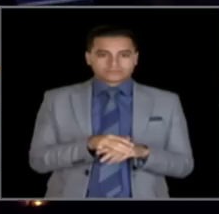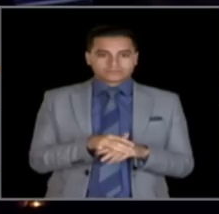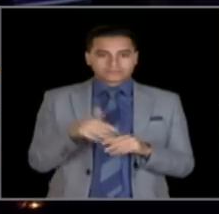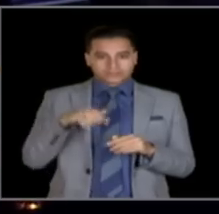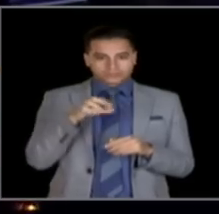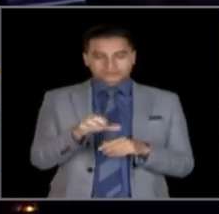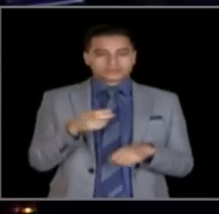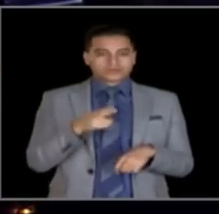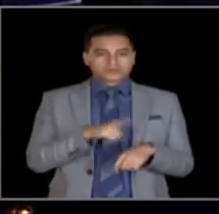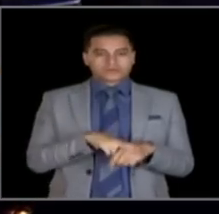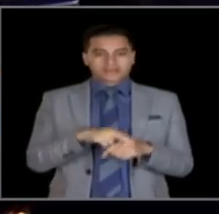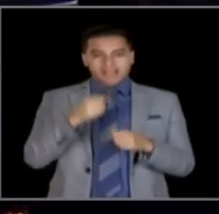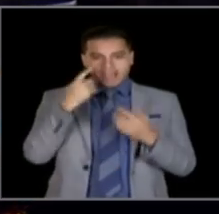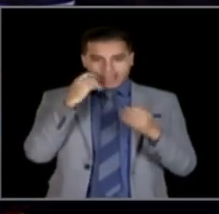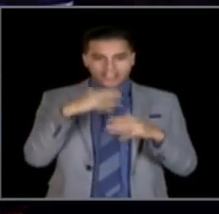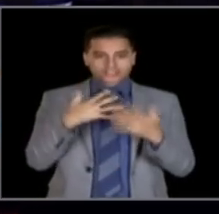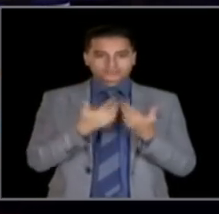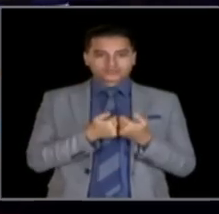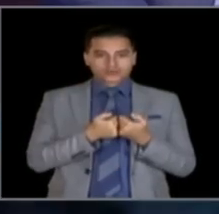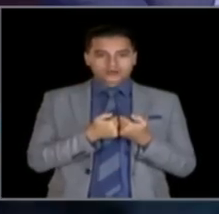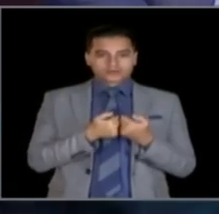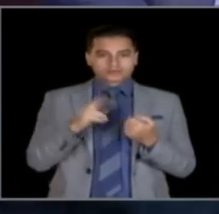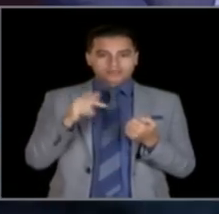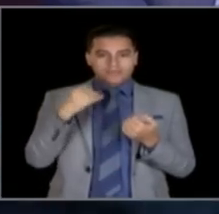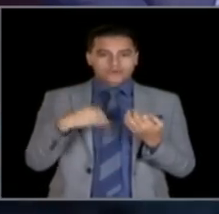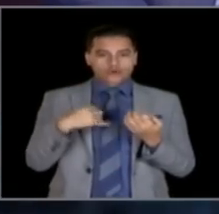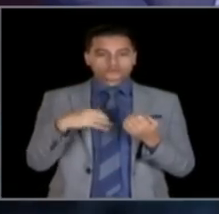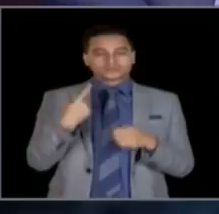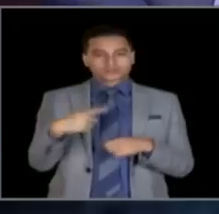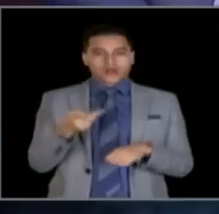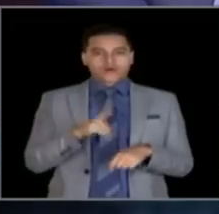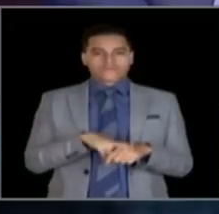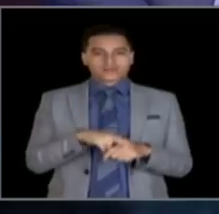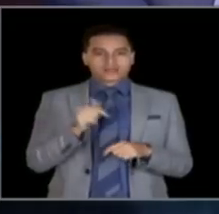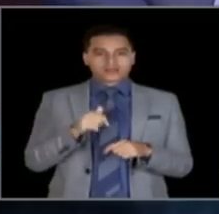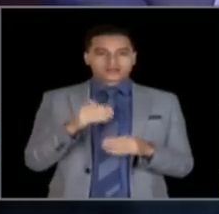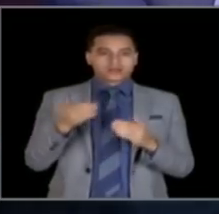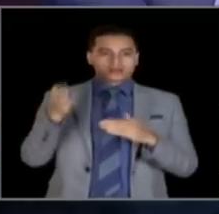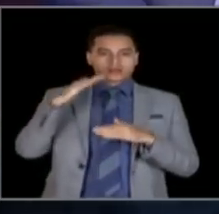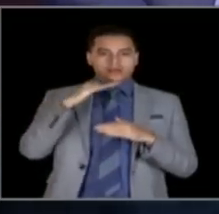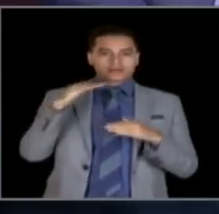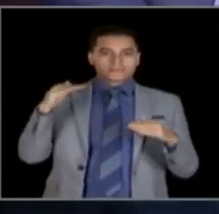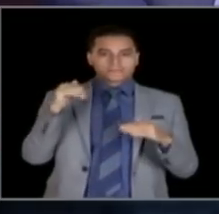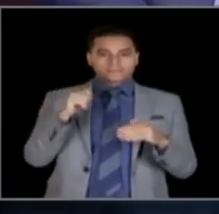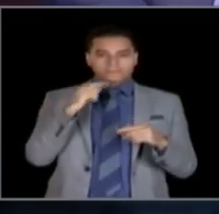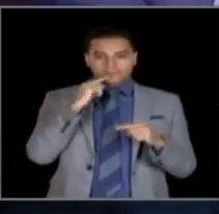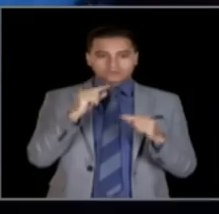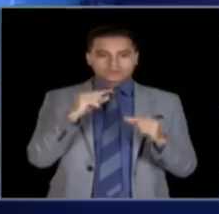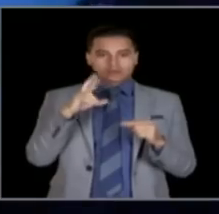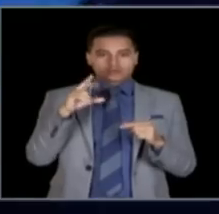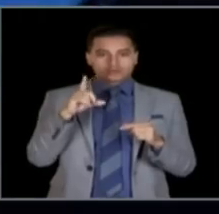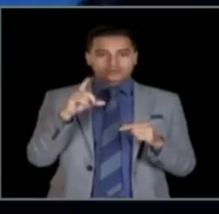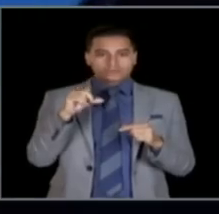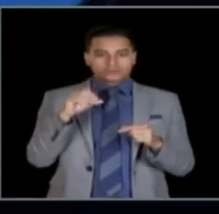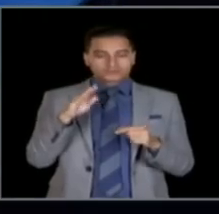96. صح. عيش بشوقك يا أغنية الفنان مصري معاصر تامر حسني. صح. ما هي طبقة الغلاف الجوي التالية لطبقة